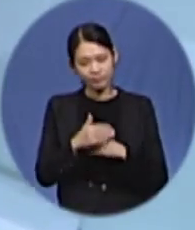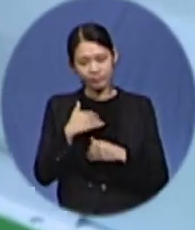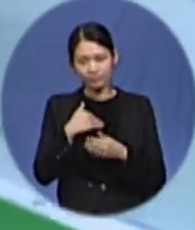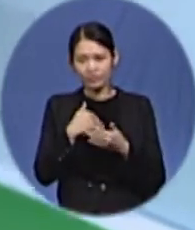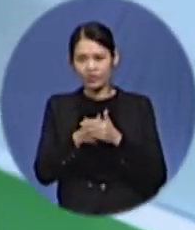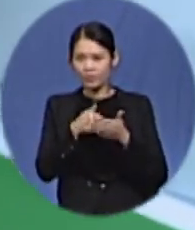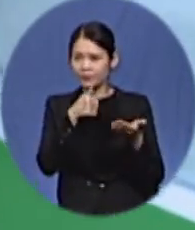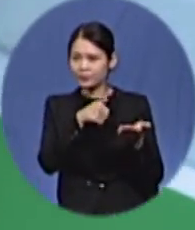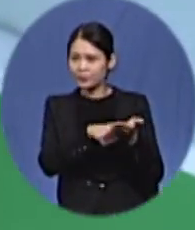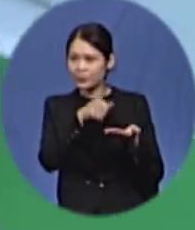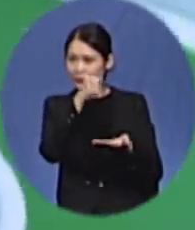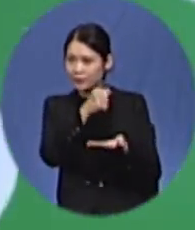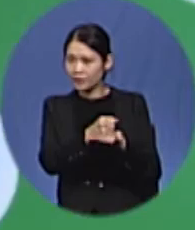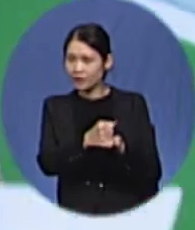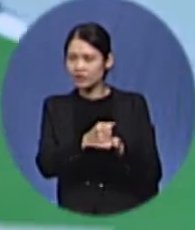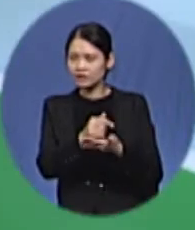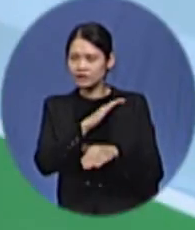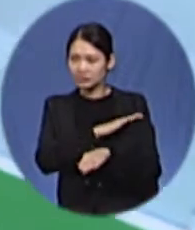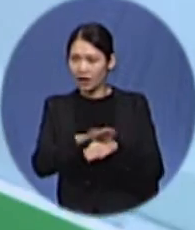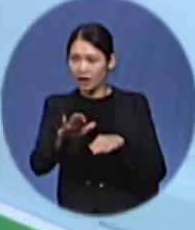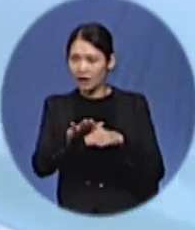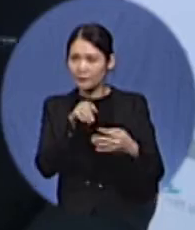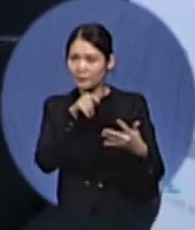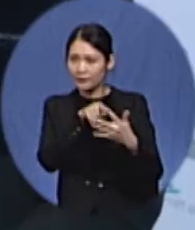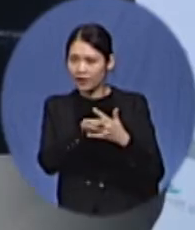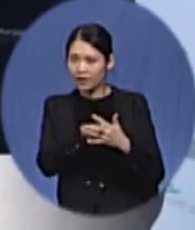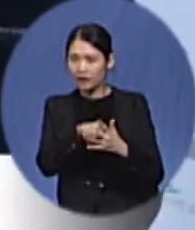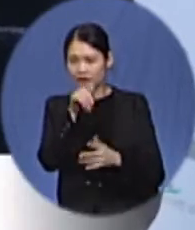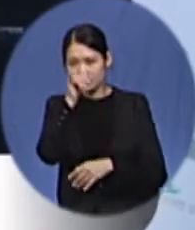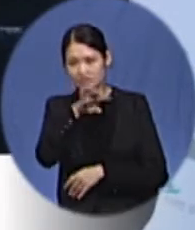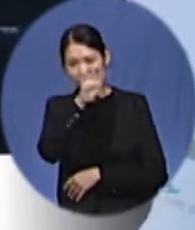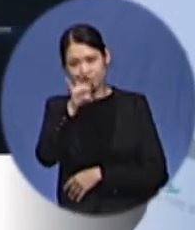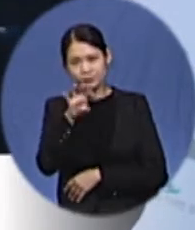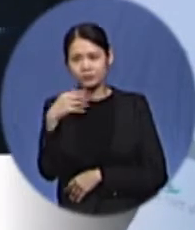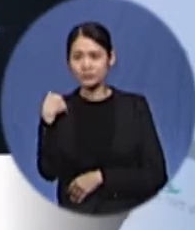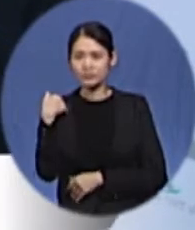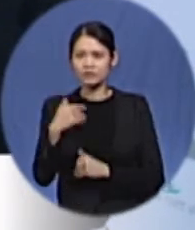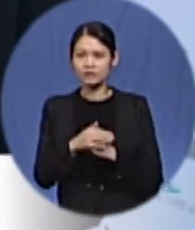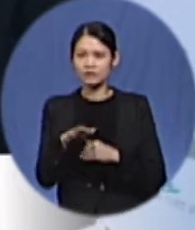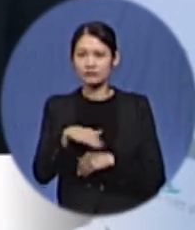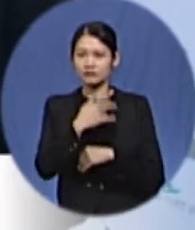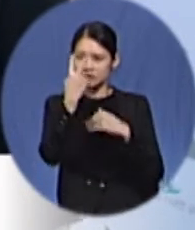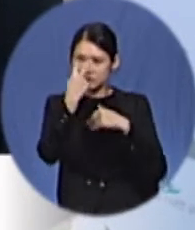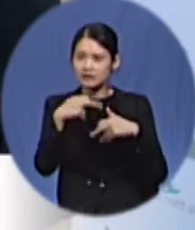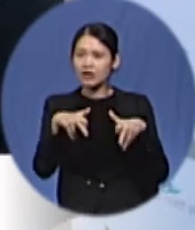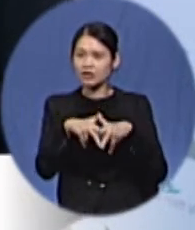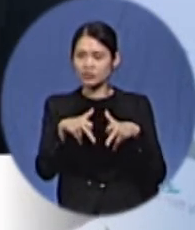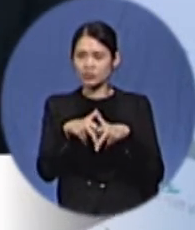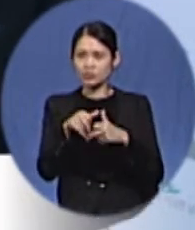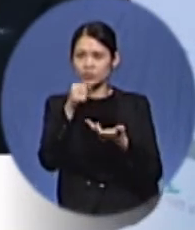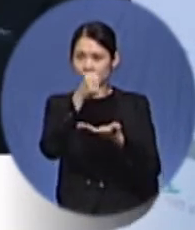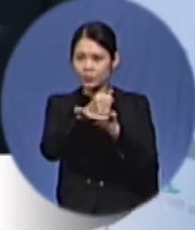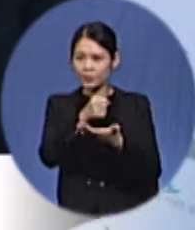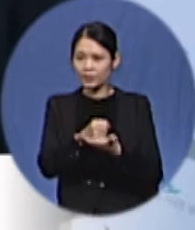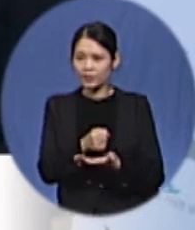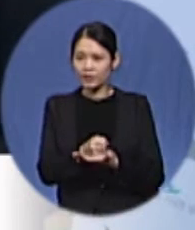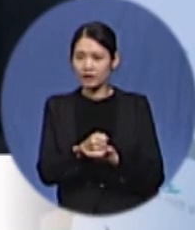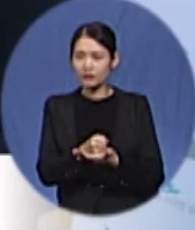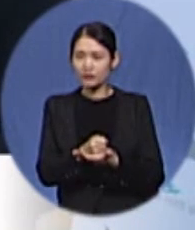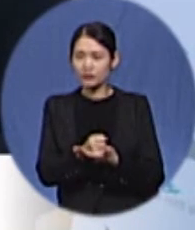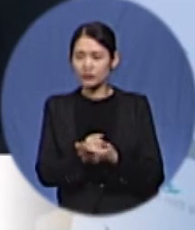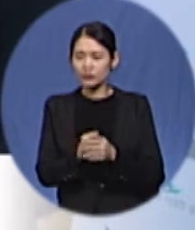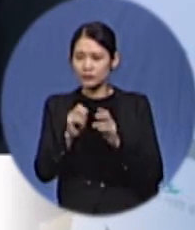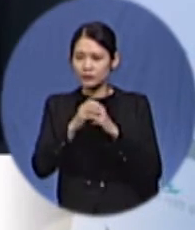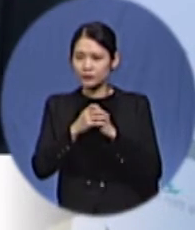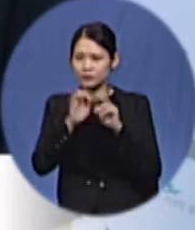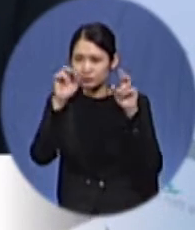표가 제대로 행사됐는지는 알 수 없는 상황. 우리 시각장애인들이 도장으로 이렇게 찍어서 제대로 무표되지 않게 찍혔는지